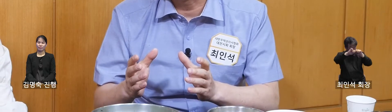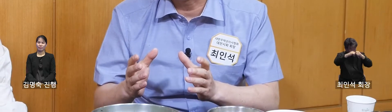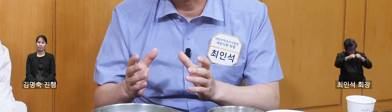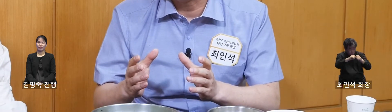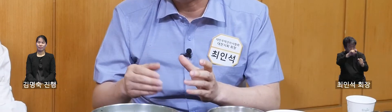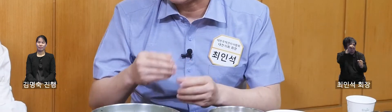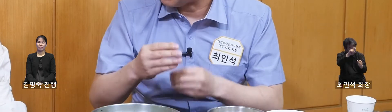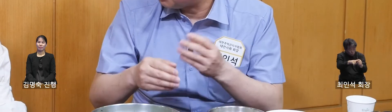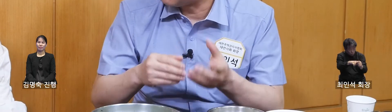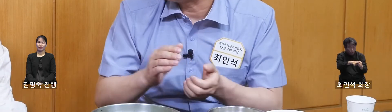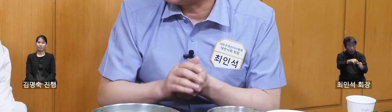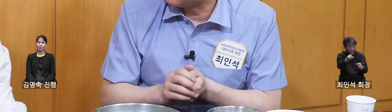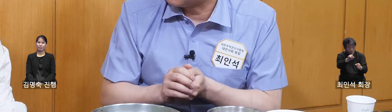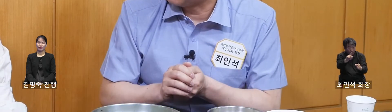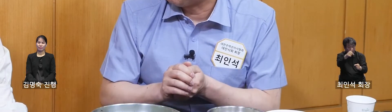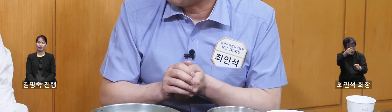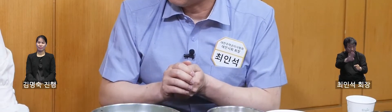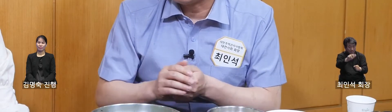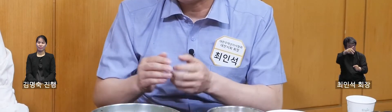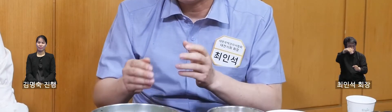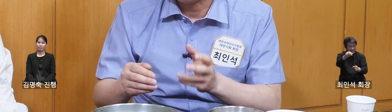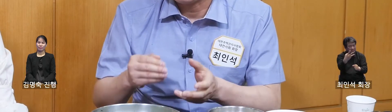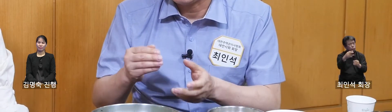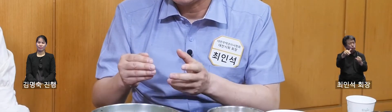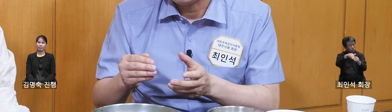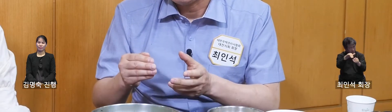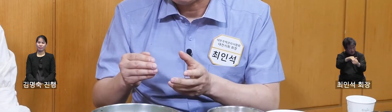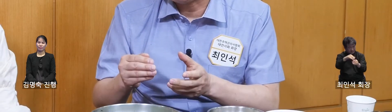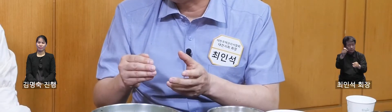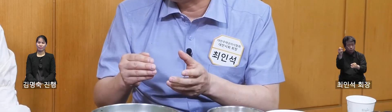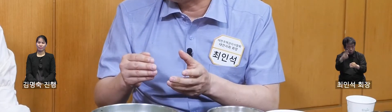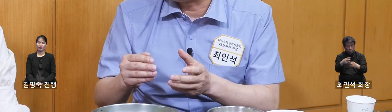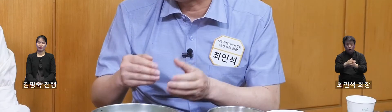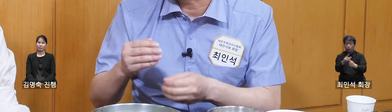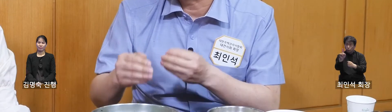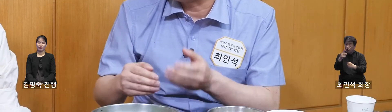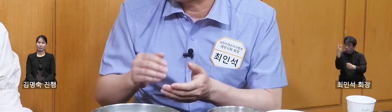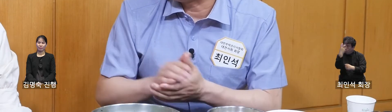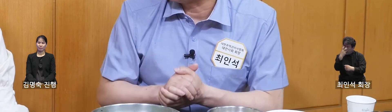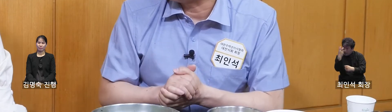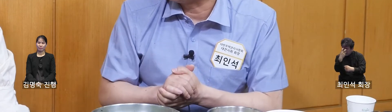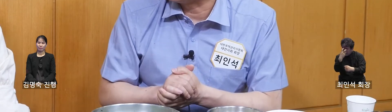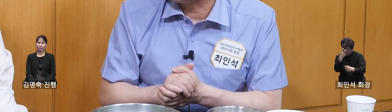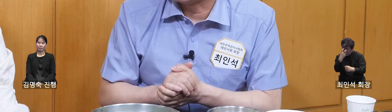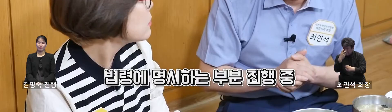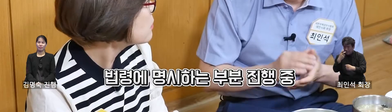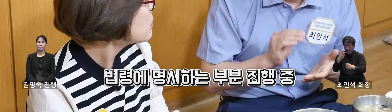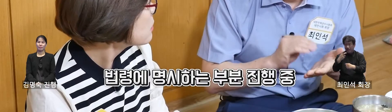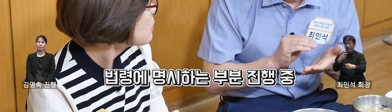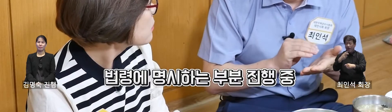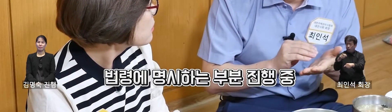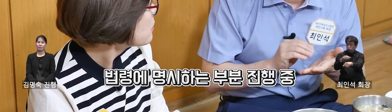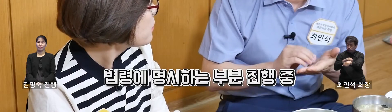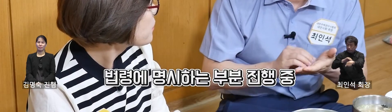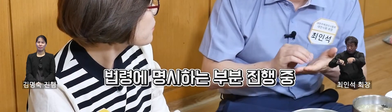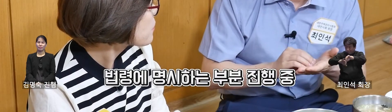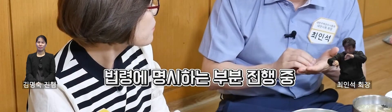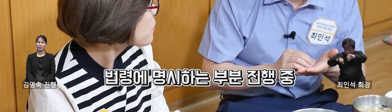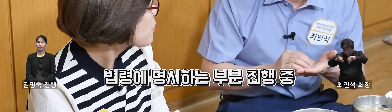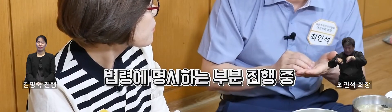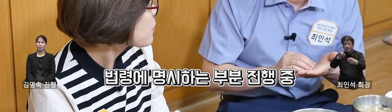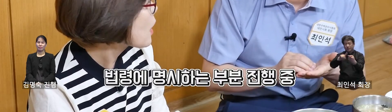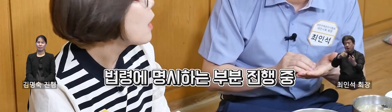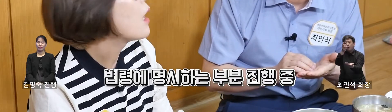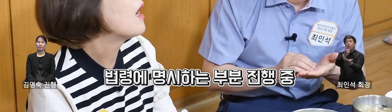어떠한 것들이 이제 갑질에 해당하는지 또 어떤 것들이 관리 업무의 부당 간섭 행위에 해당하는지를 그 법령에 이제